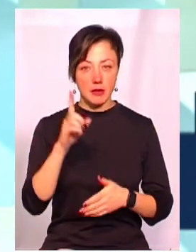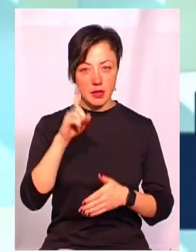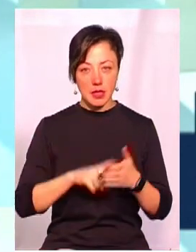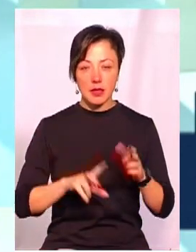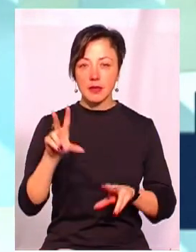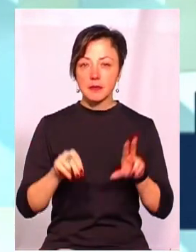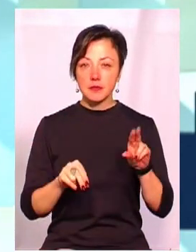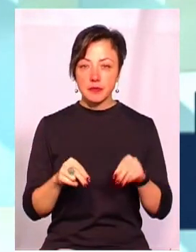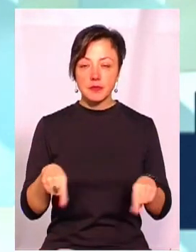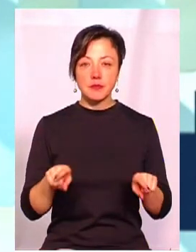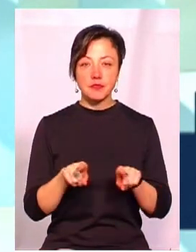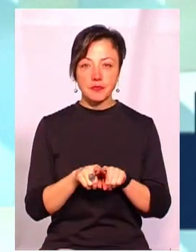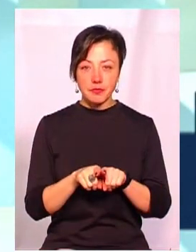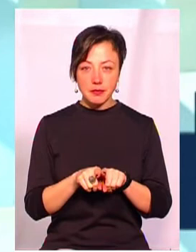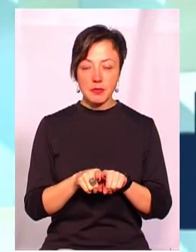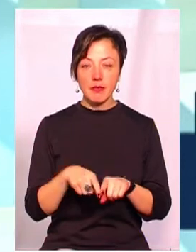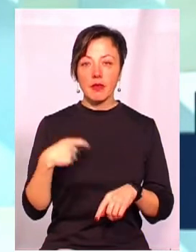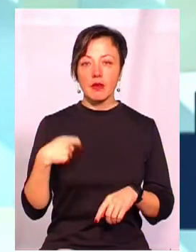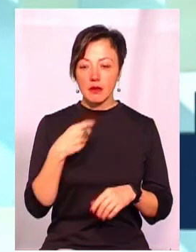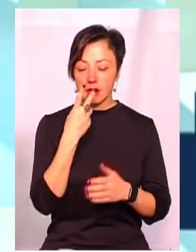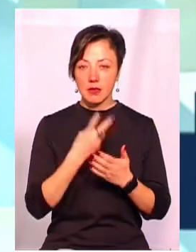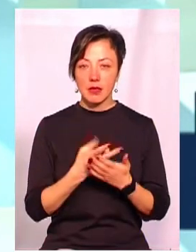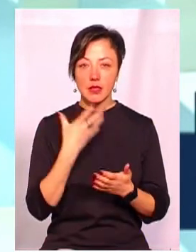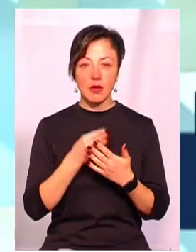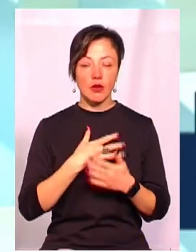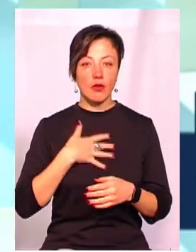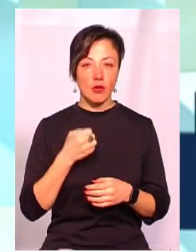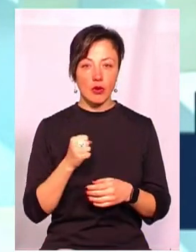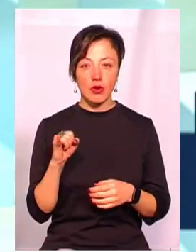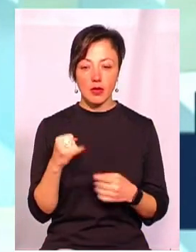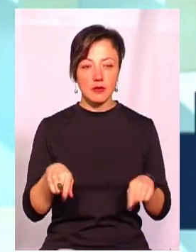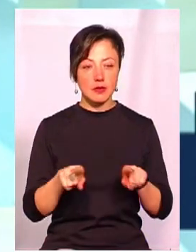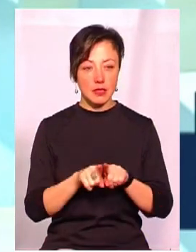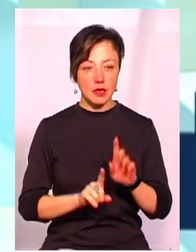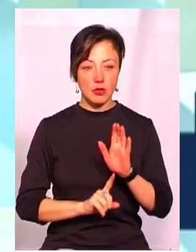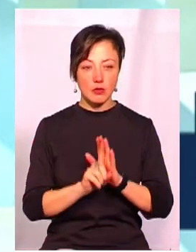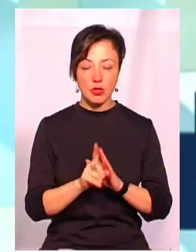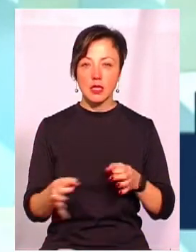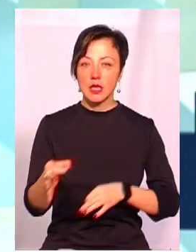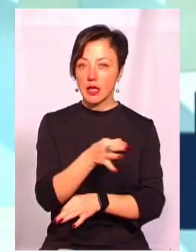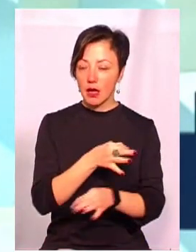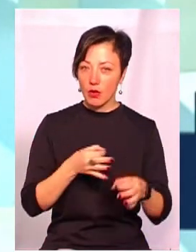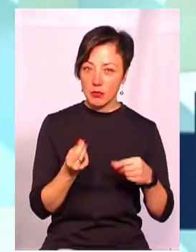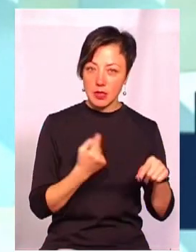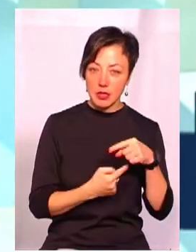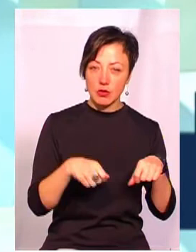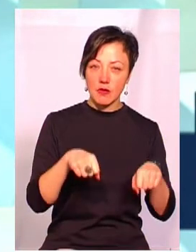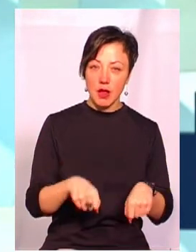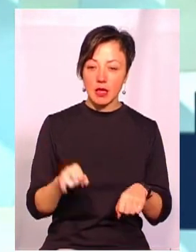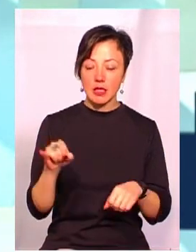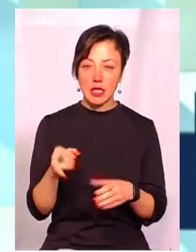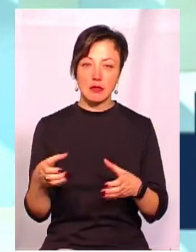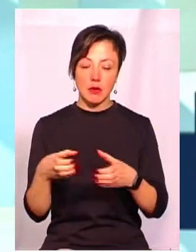надію і сподівання, що все-таки президент проявить свою волю і все-таки розпочнеться діалог бізнесу, влади